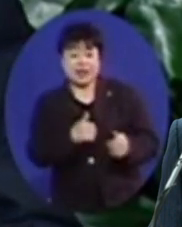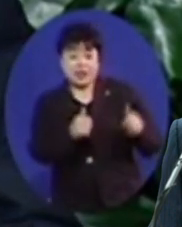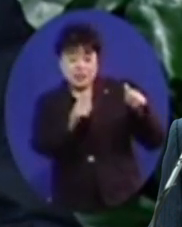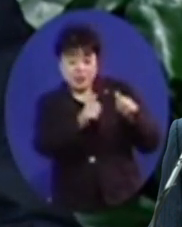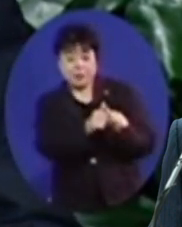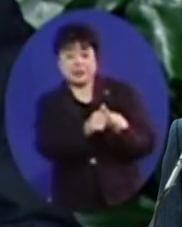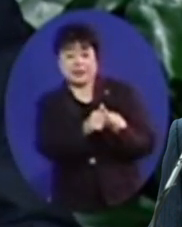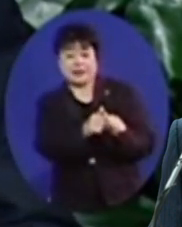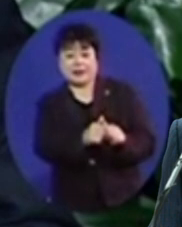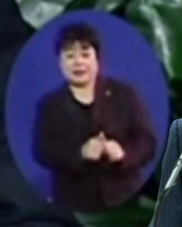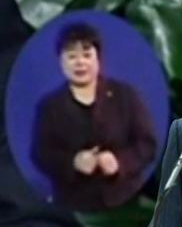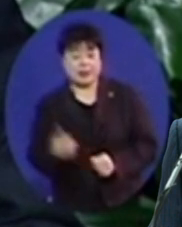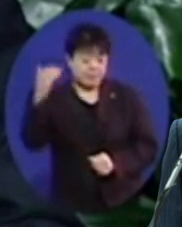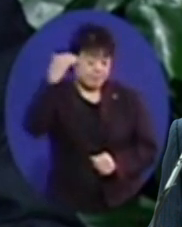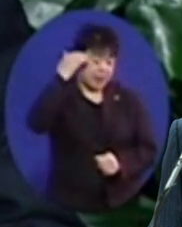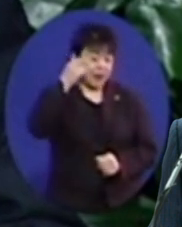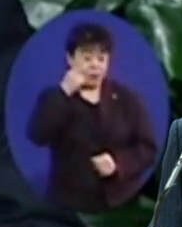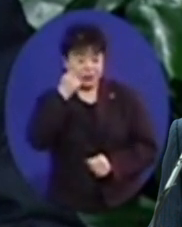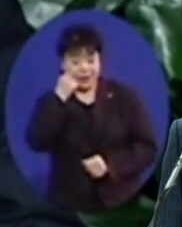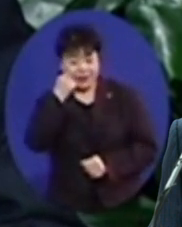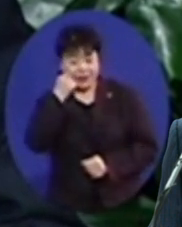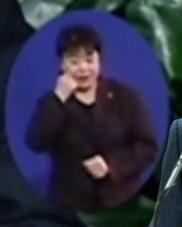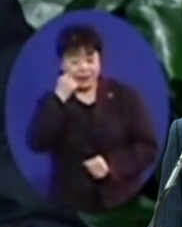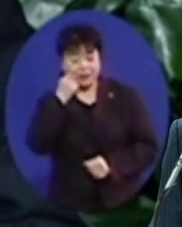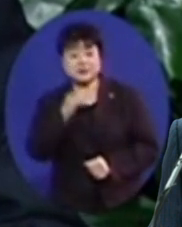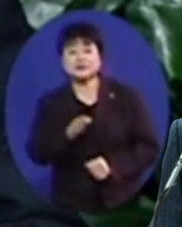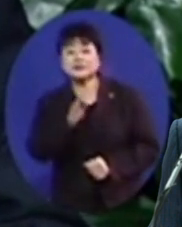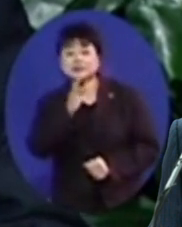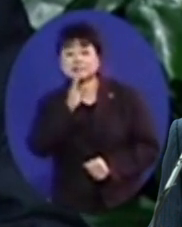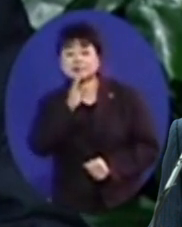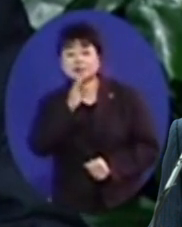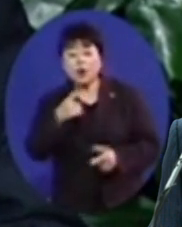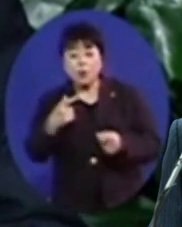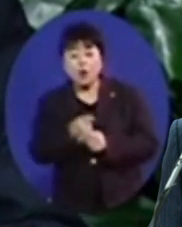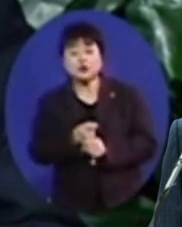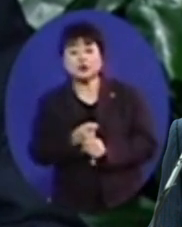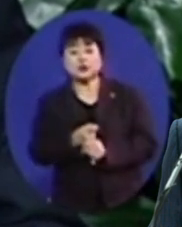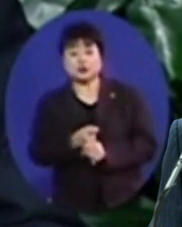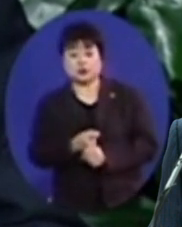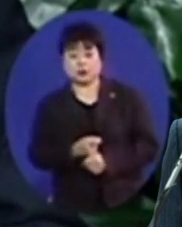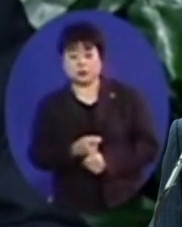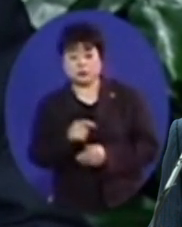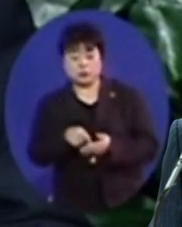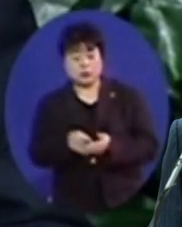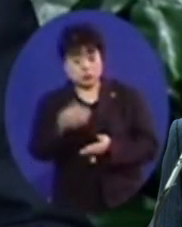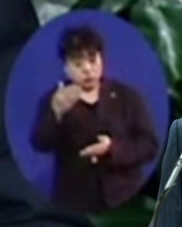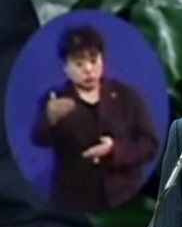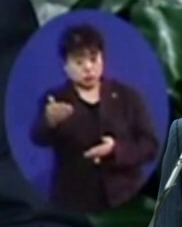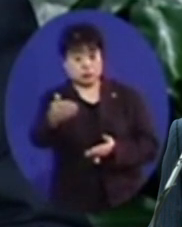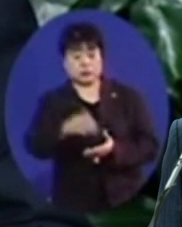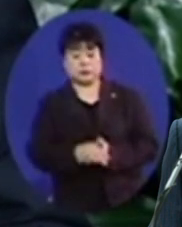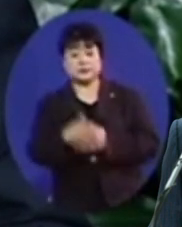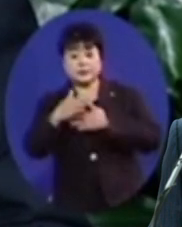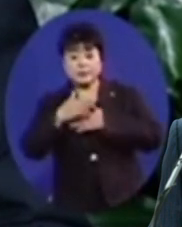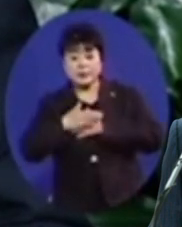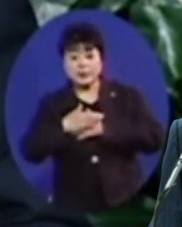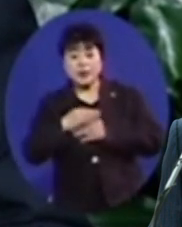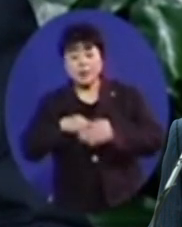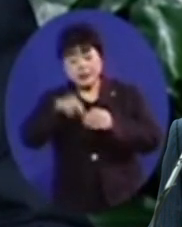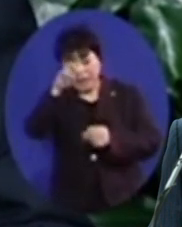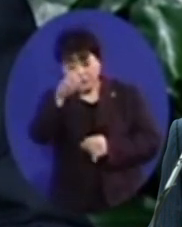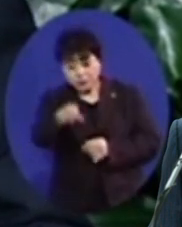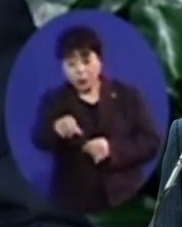내게 가까이 오지 못하리니 너는 목도 아니니 원수의 보응을 내는 벌이로다. 내가 마르기를 야매는 나의 피난처라